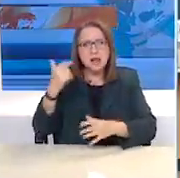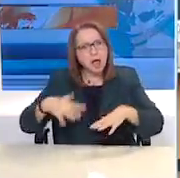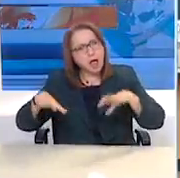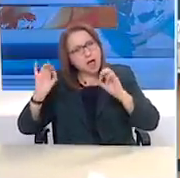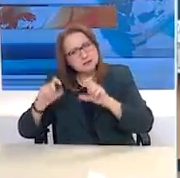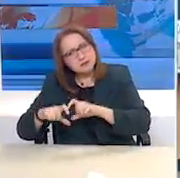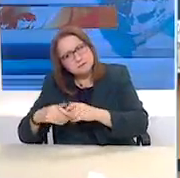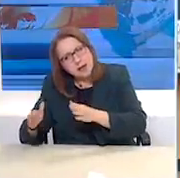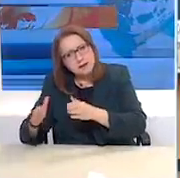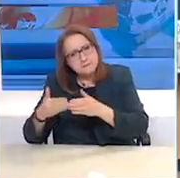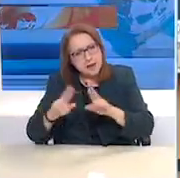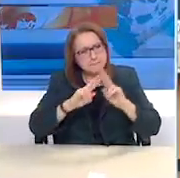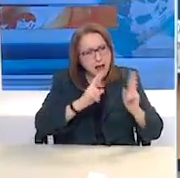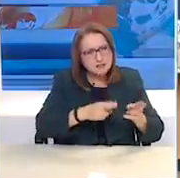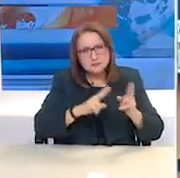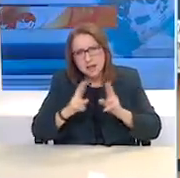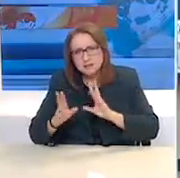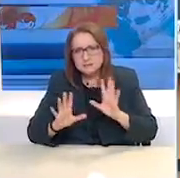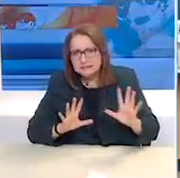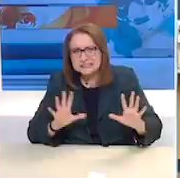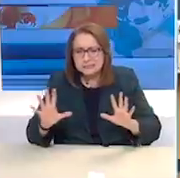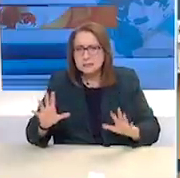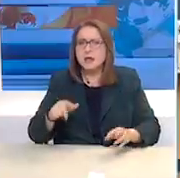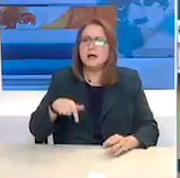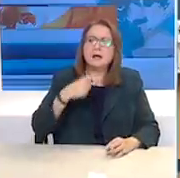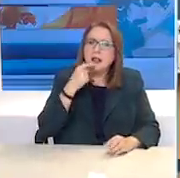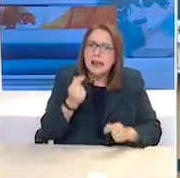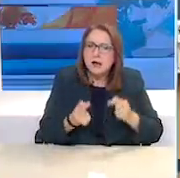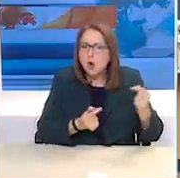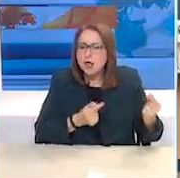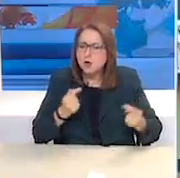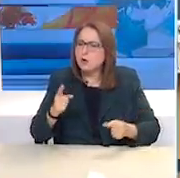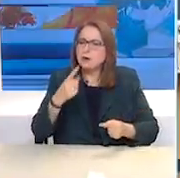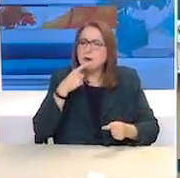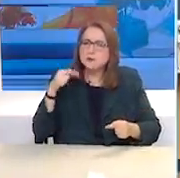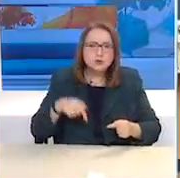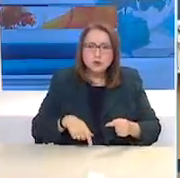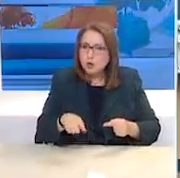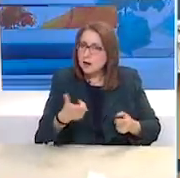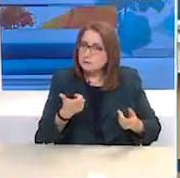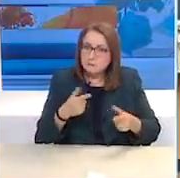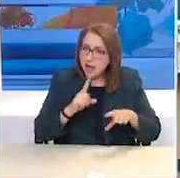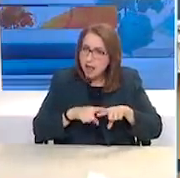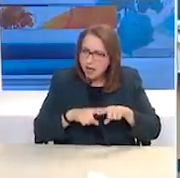άρση των μέτρων ίσον μετά το Πάσχα. Και αν ναι, τι αναμένεται να έρθει πρώτο?